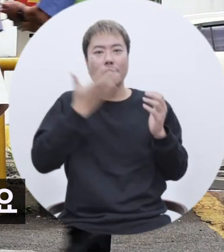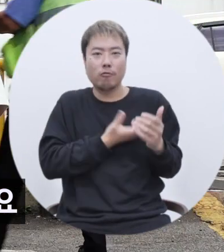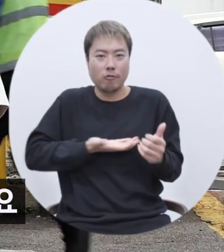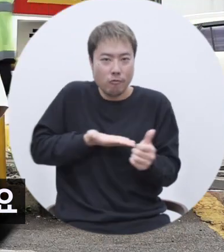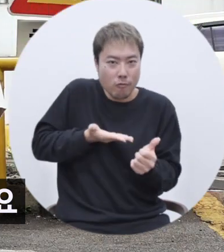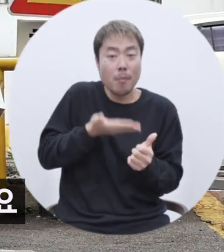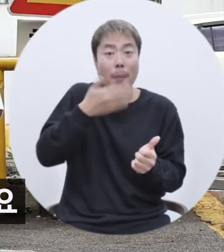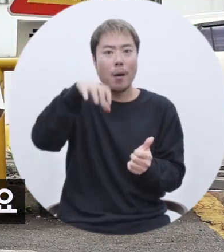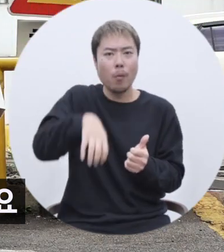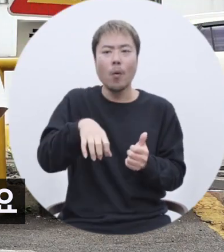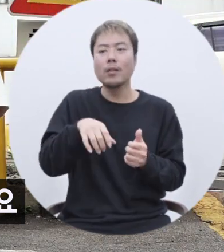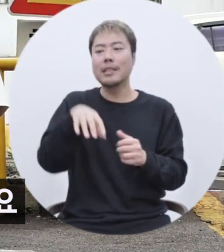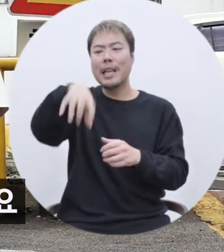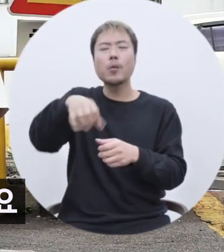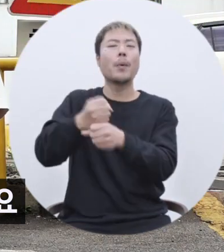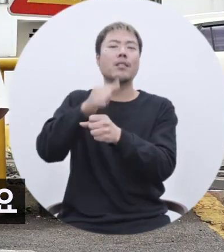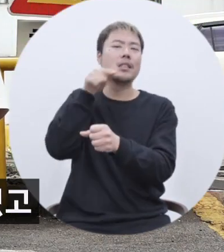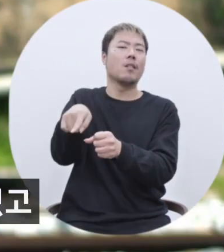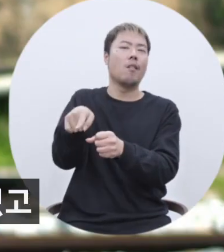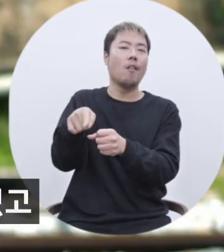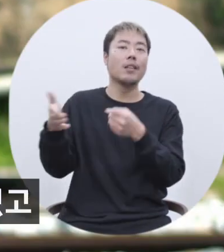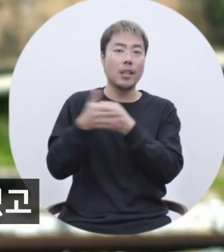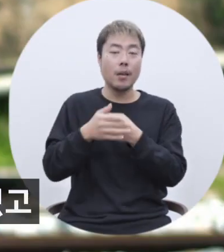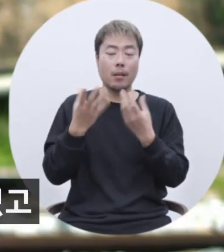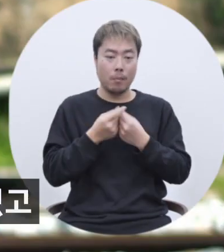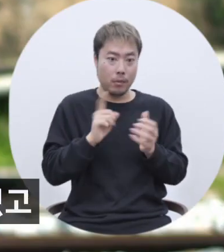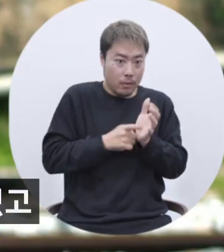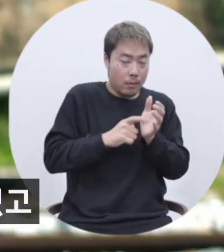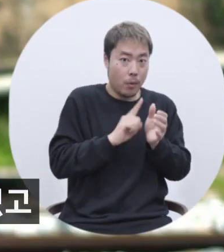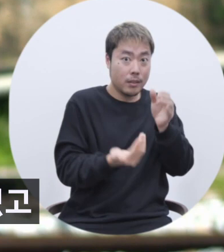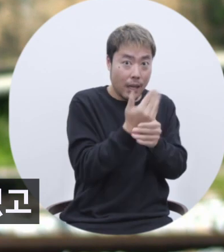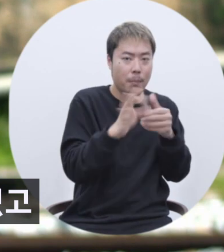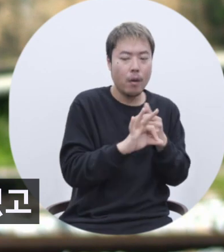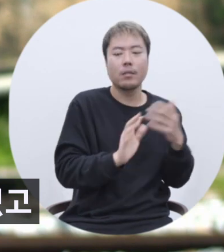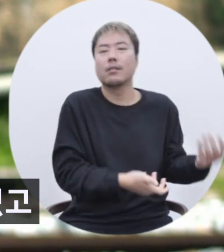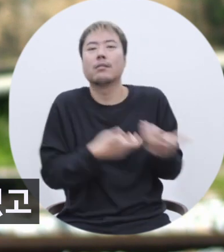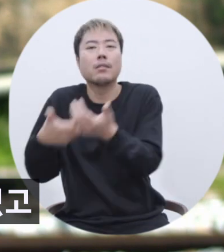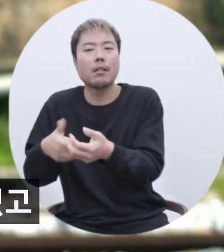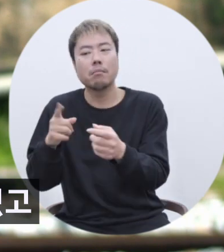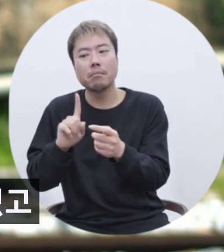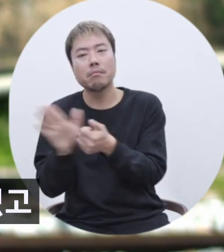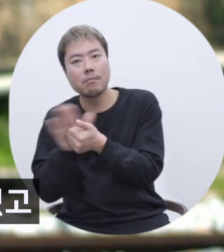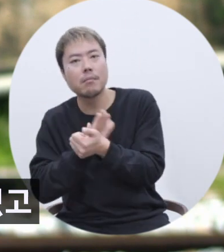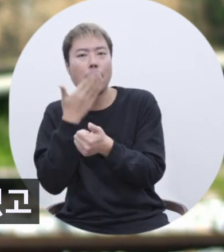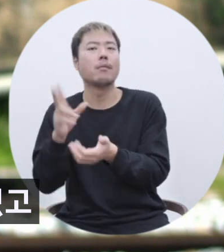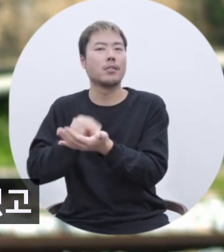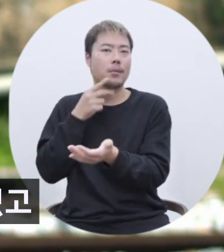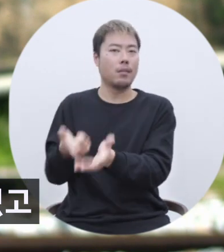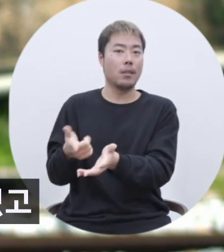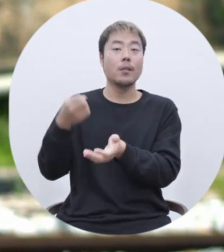그런 공간들이 다 마련되어 있어요. 그래서 언제든지 그런 상황이 생겼을 때 대처를 할 수도 있고,